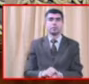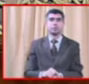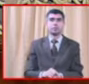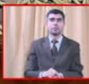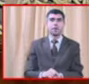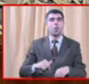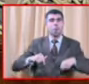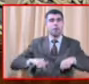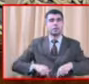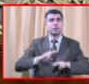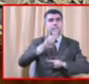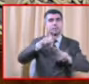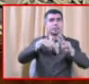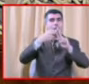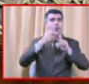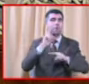كلمة السيدة الوزيرة، تفضلي.